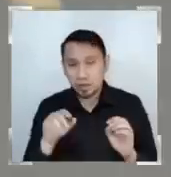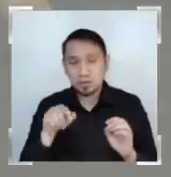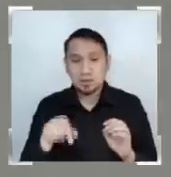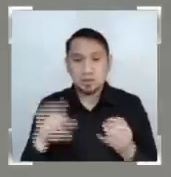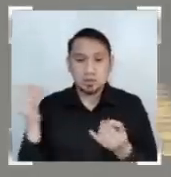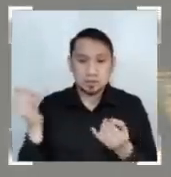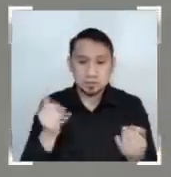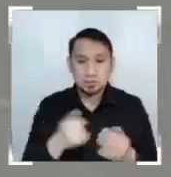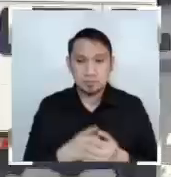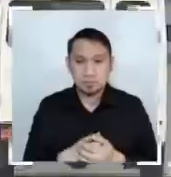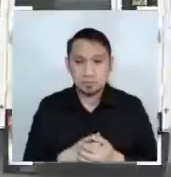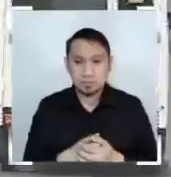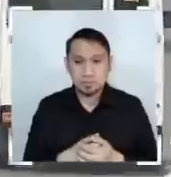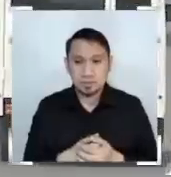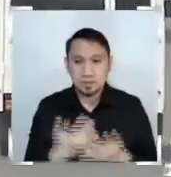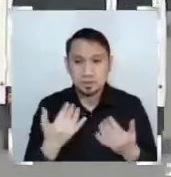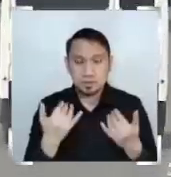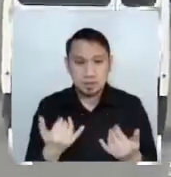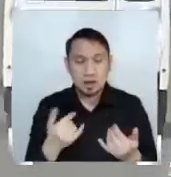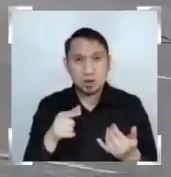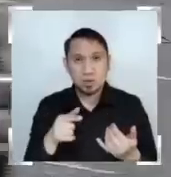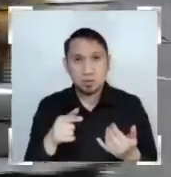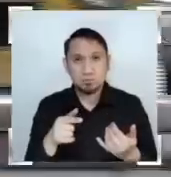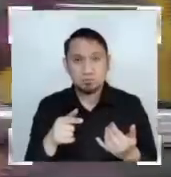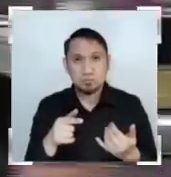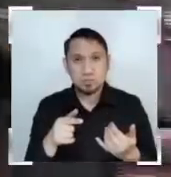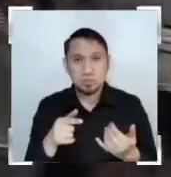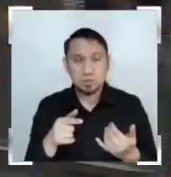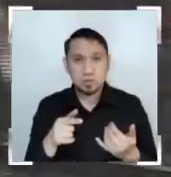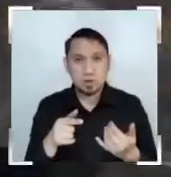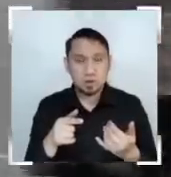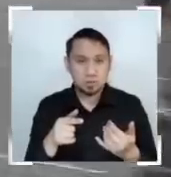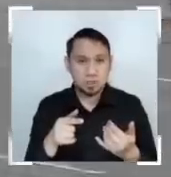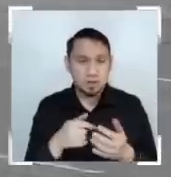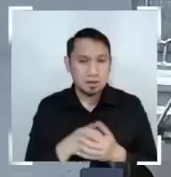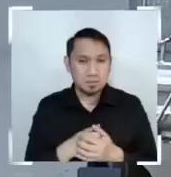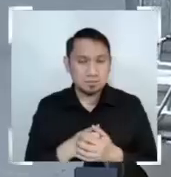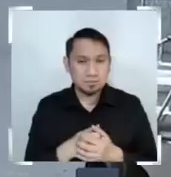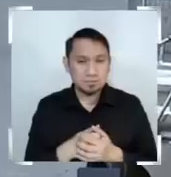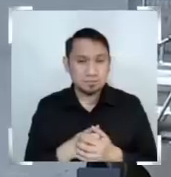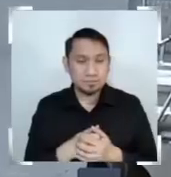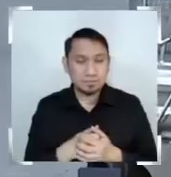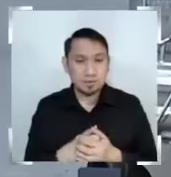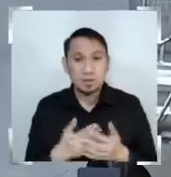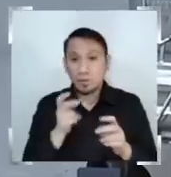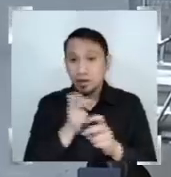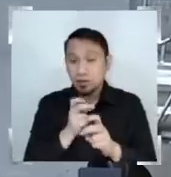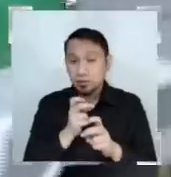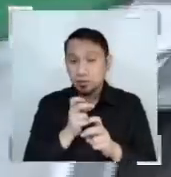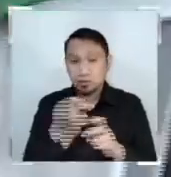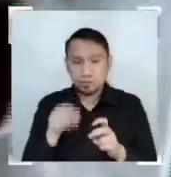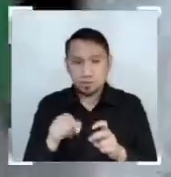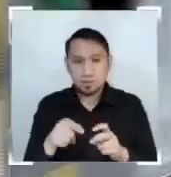so kinukuha pa nila yan, kadamihan. Oo. Of course, yung pahirapan ng transport